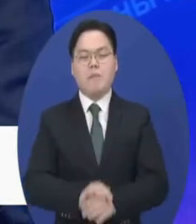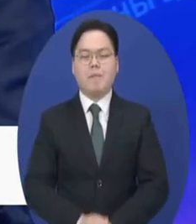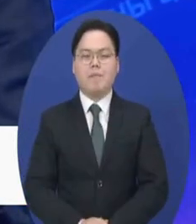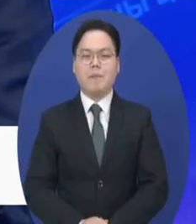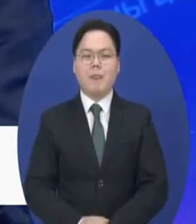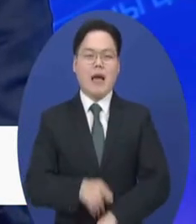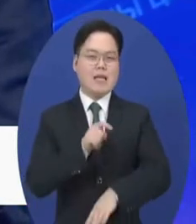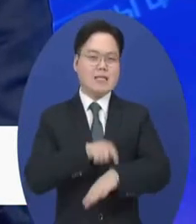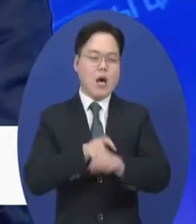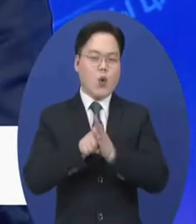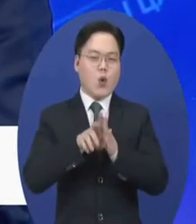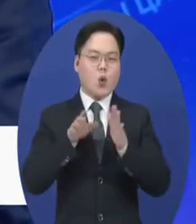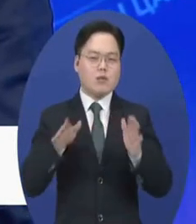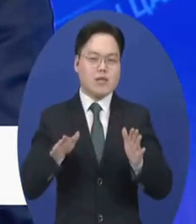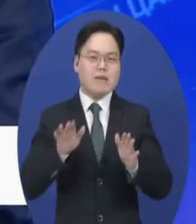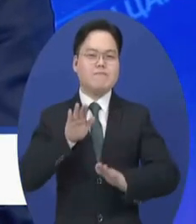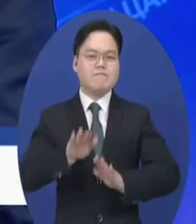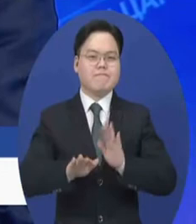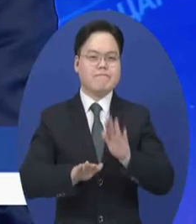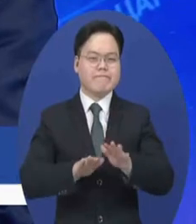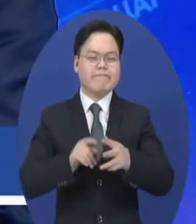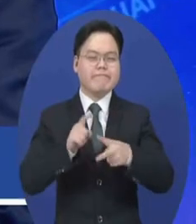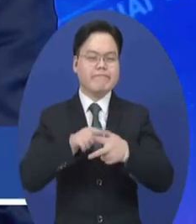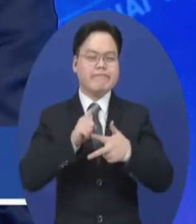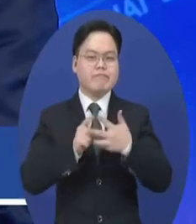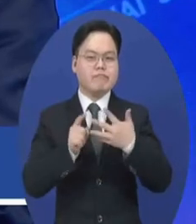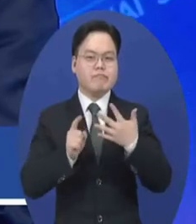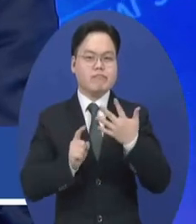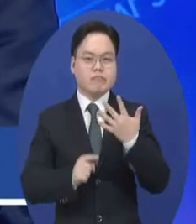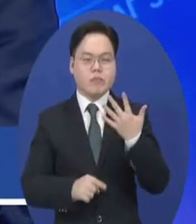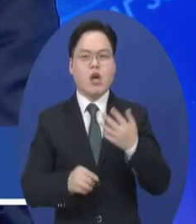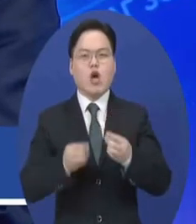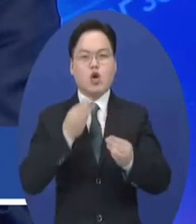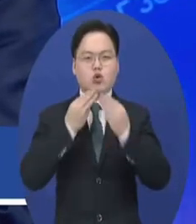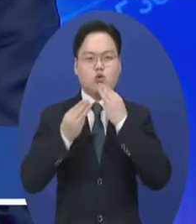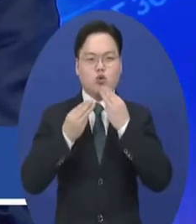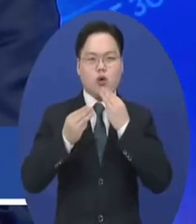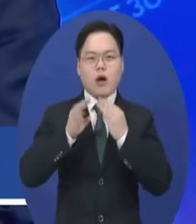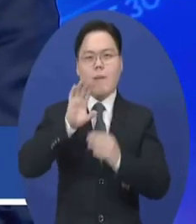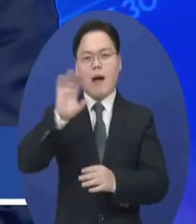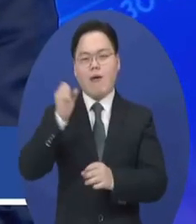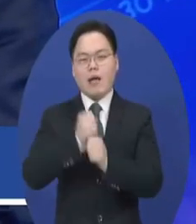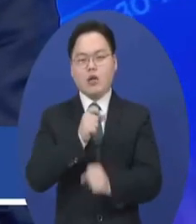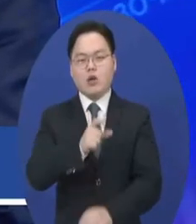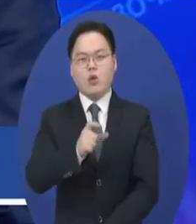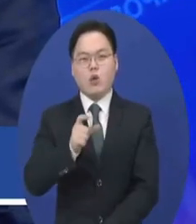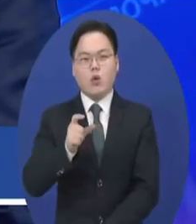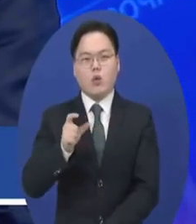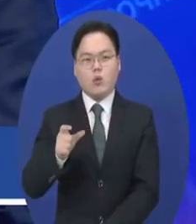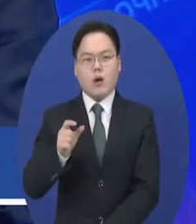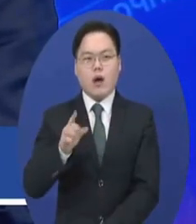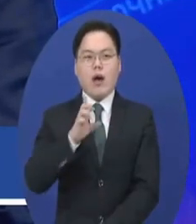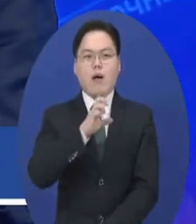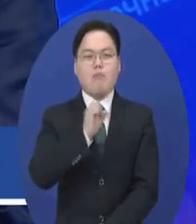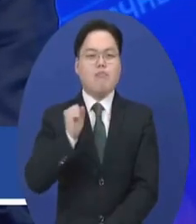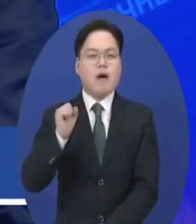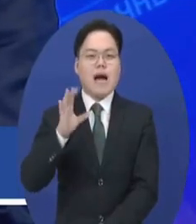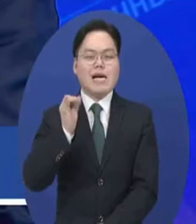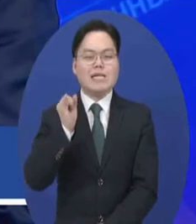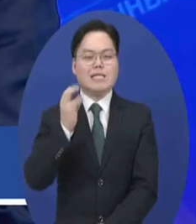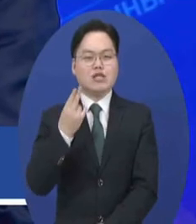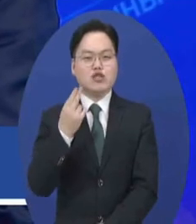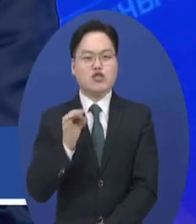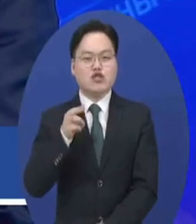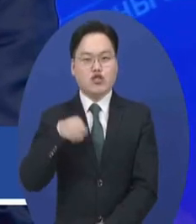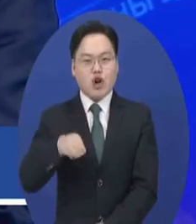Цаг хугацааны дараалалтаагаар нэр бүхий шүүгчд шүүхийн тамгын газрын ажилтнуудад баасан цогт гэж үндэсний аюулгүй байдлын